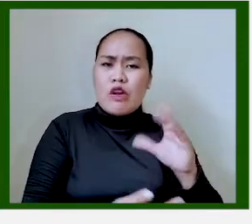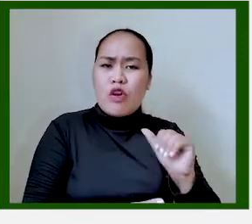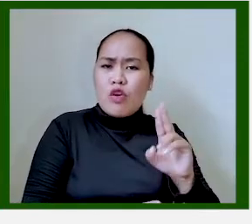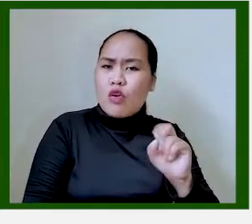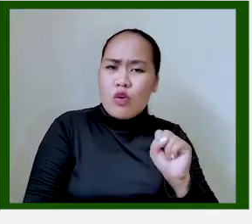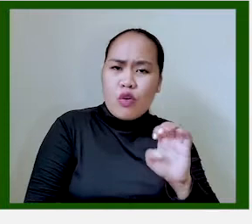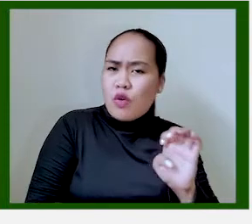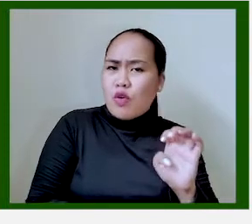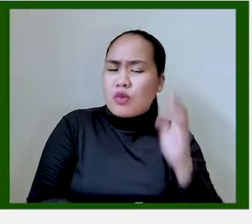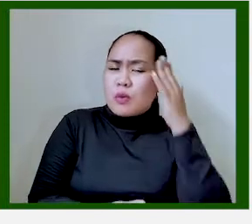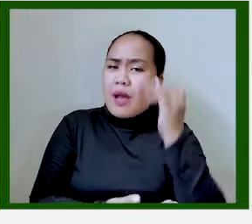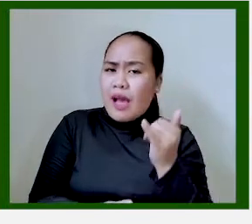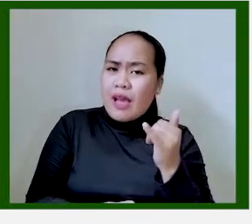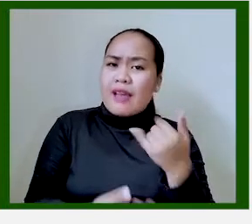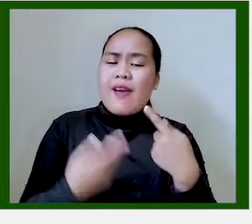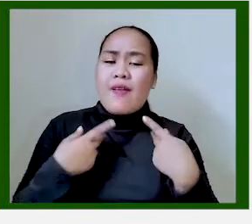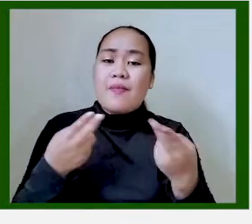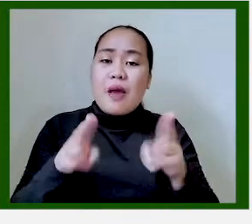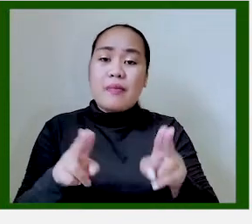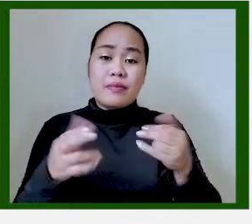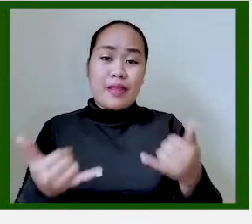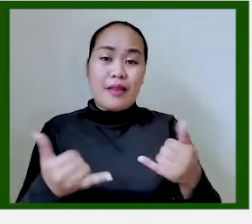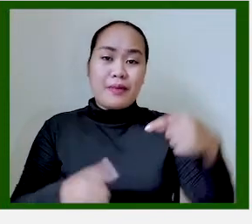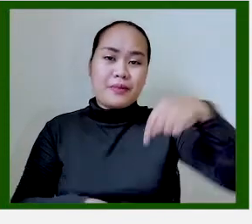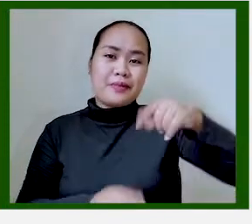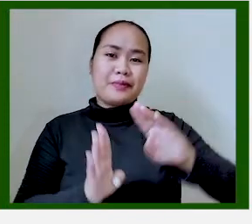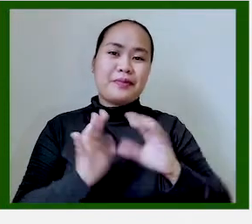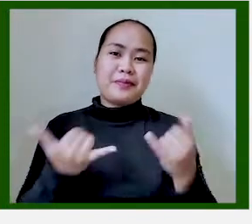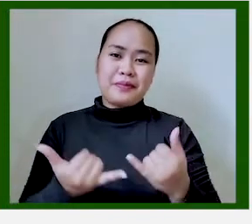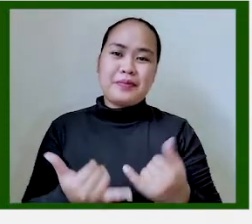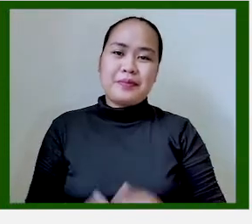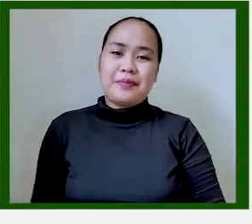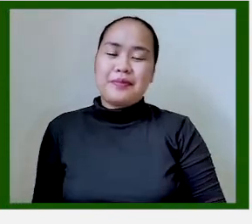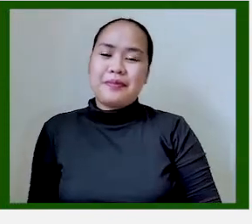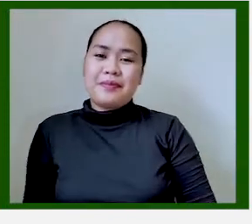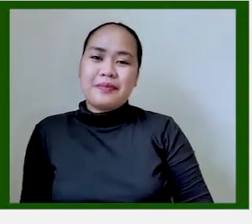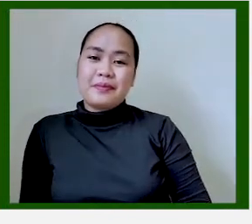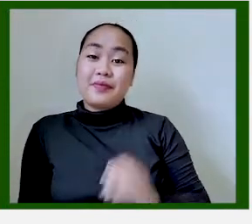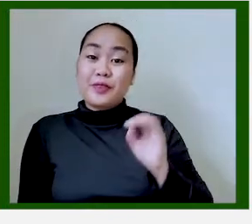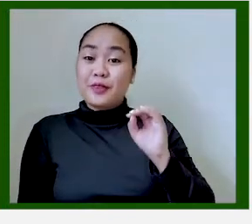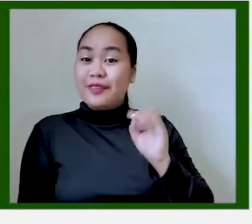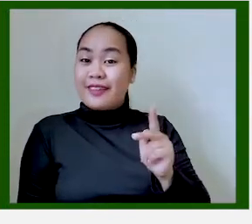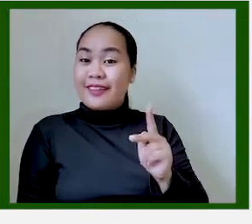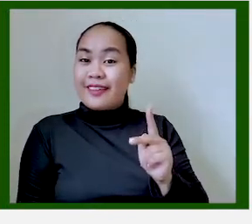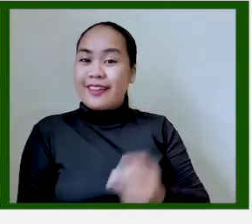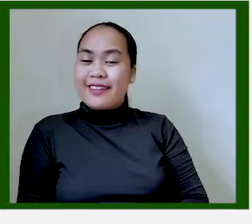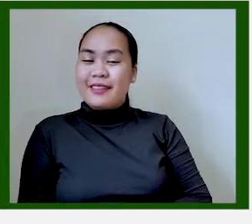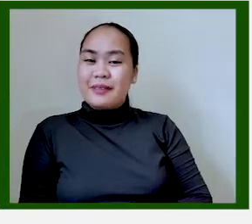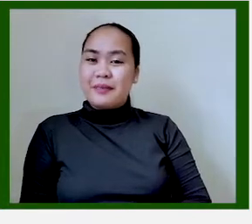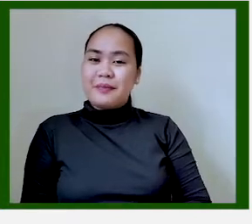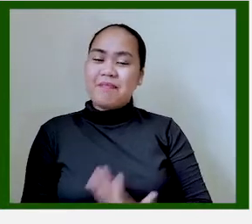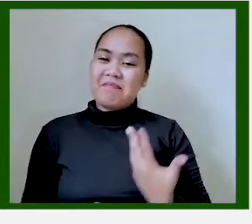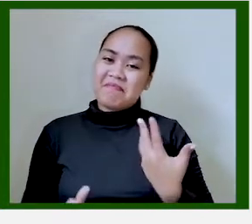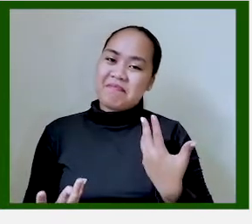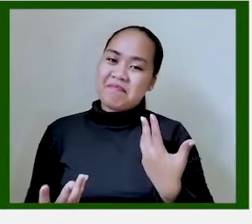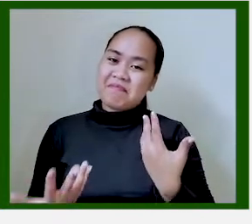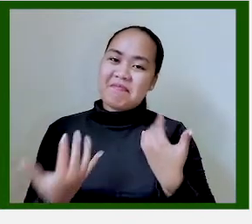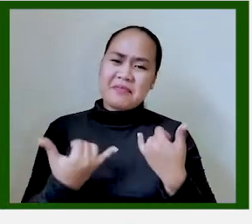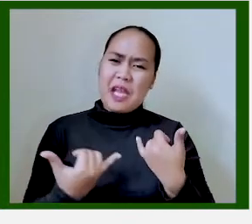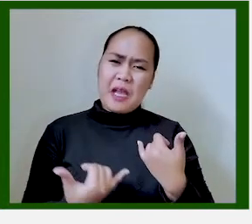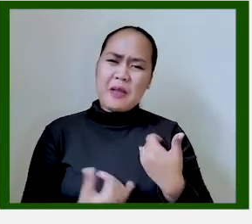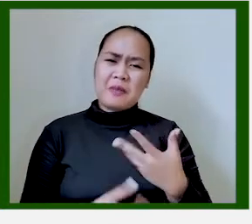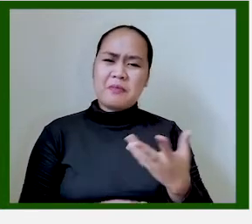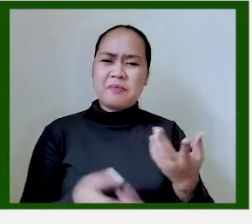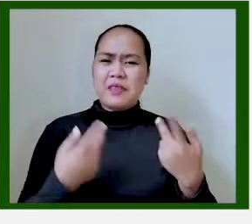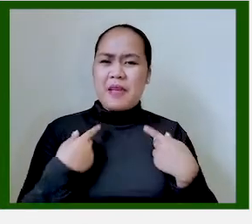incidenting ito sa ating barangay. Okay, so bagamat may nangyaring Topaz Road incident, no, mga kabarangay,